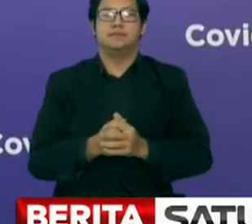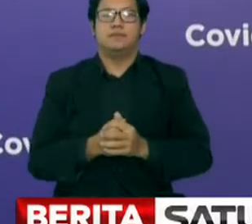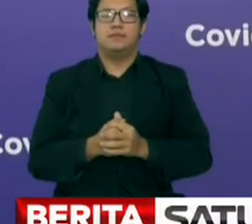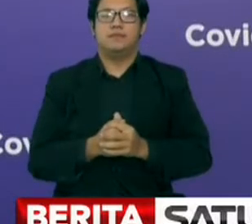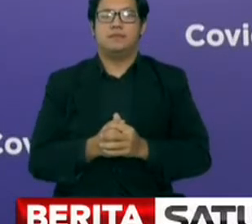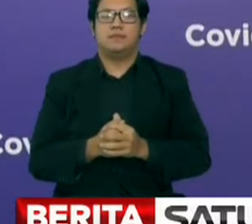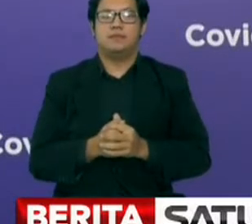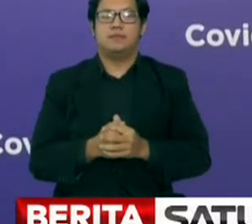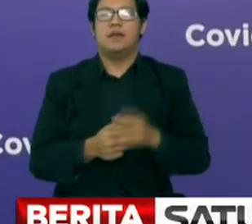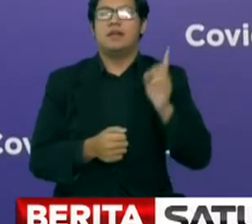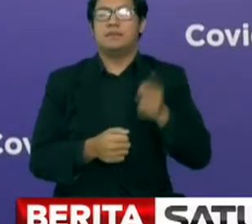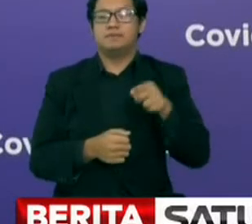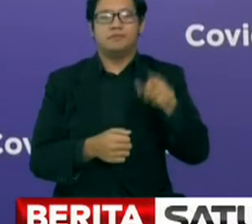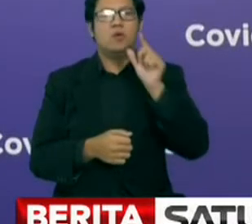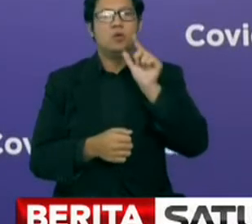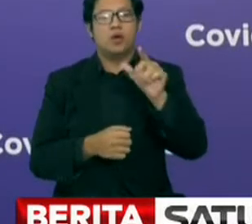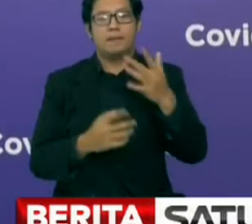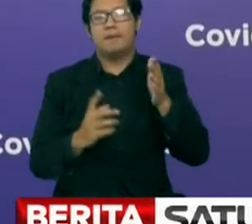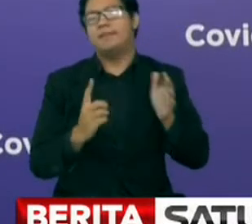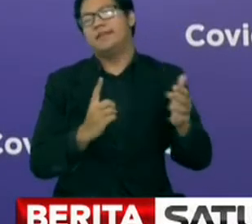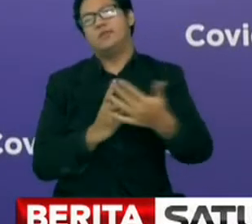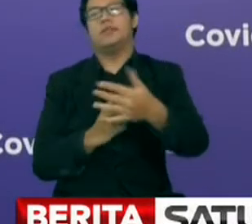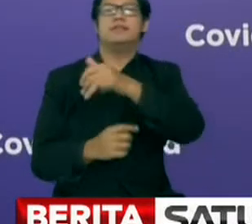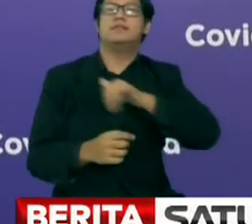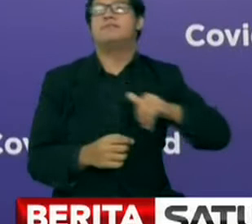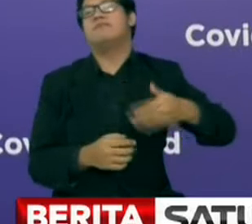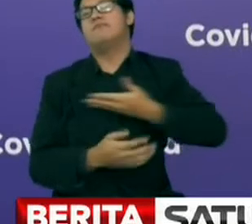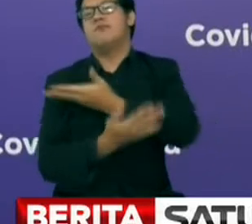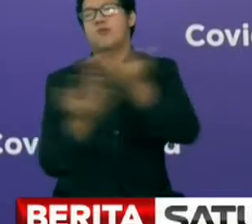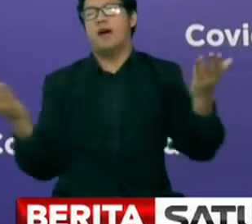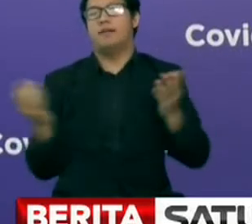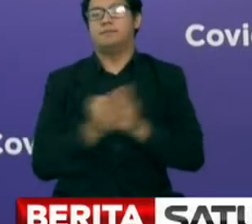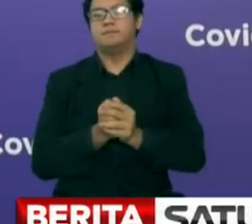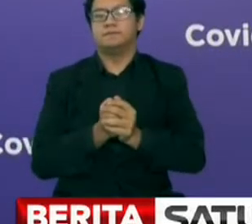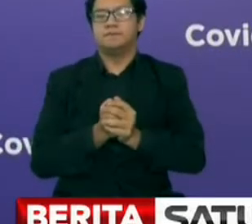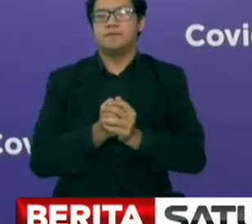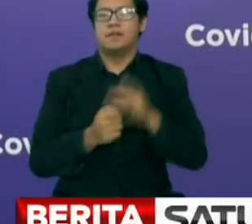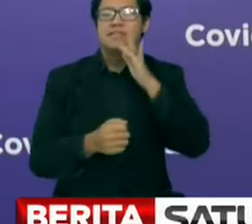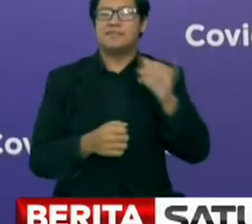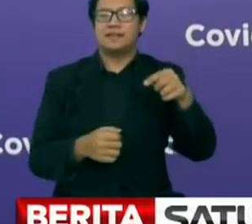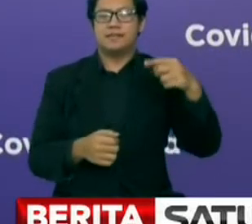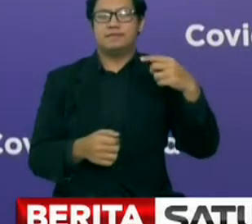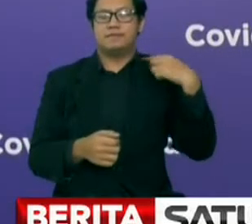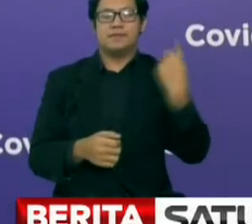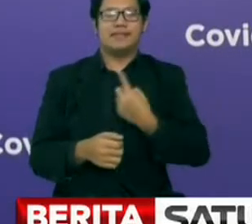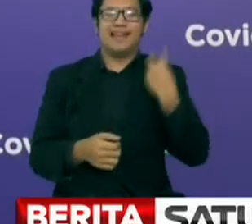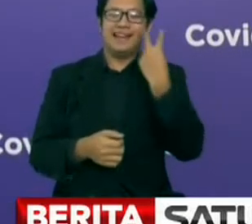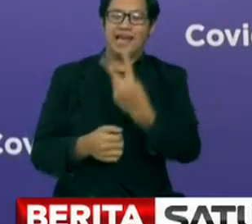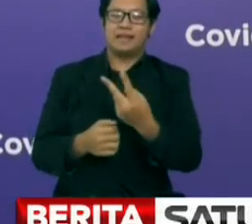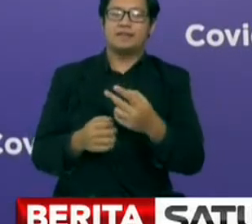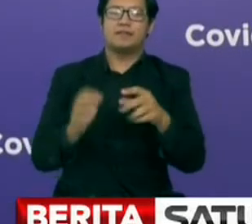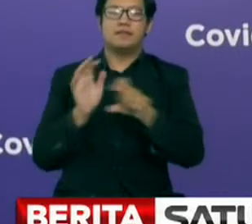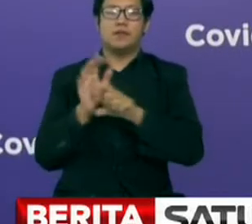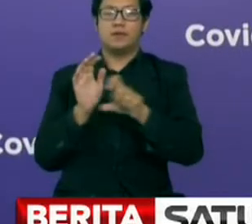semata-mata ini dalam rangka melindungi kita semua Hai seperti kita lihat misalnya di dalam